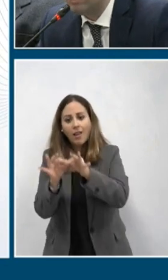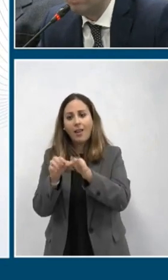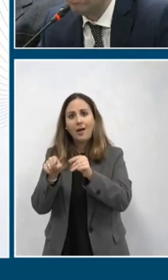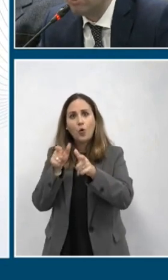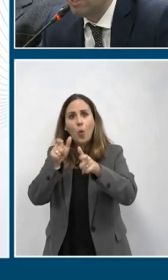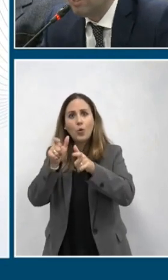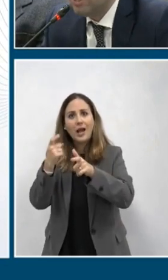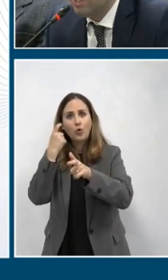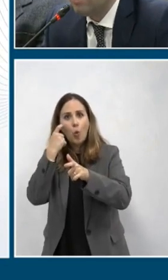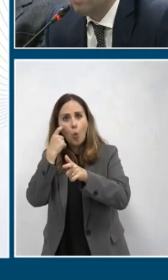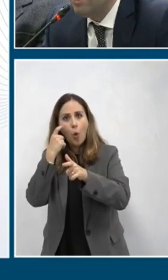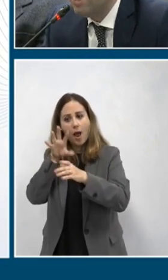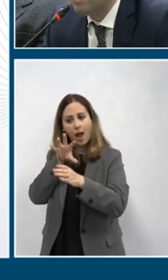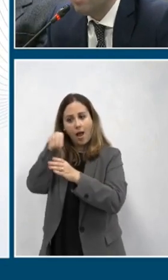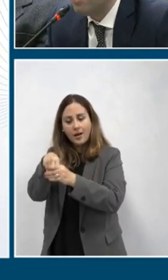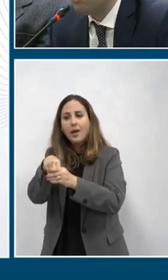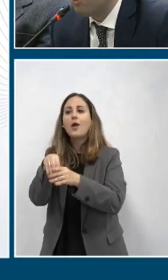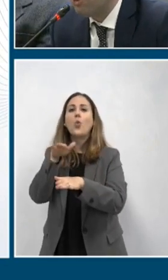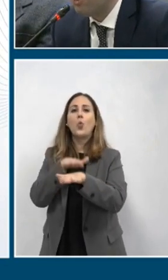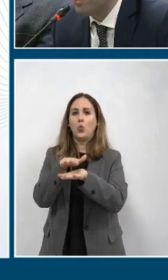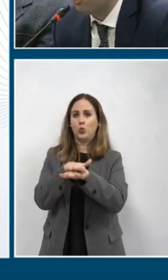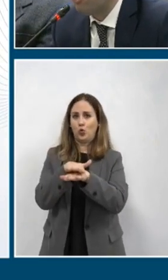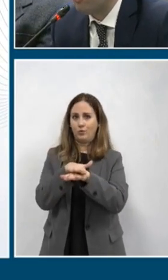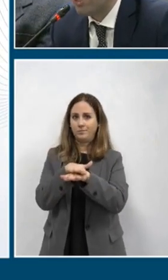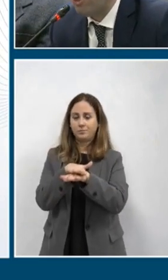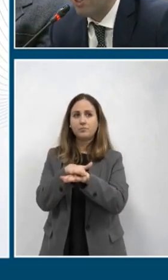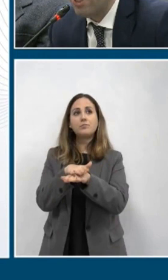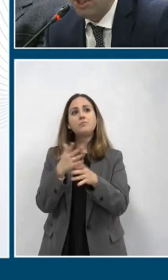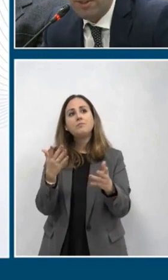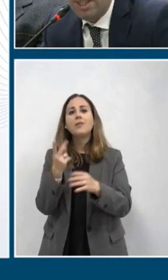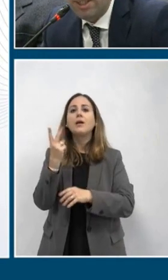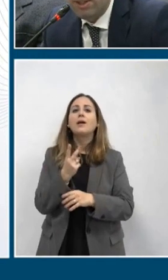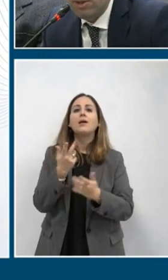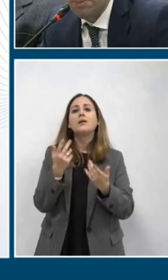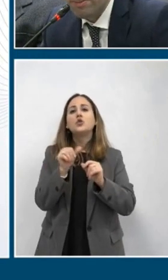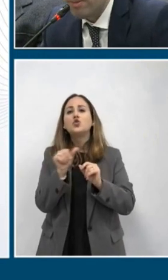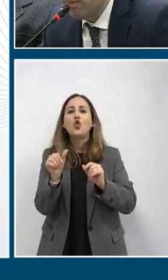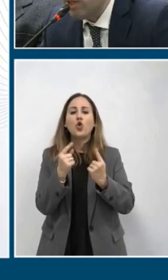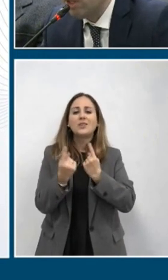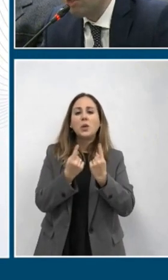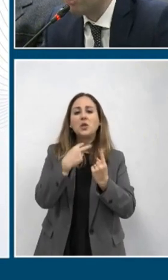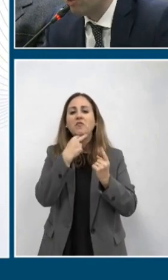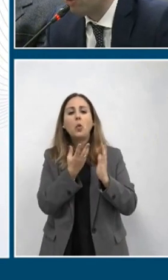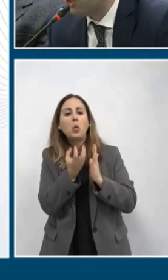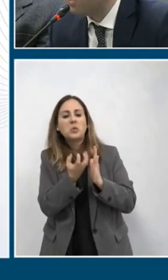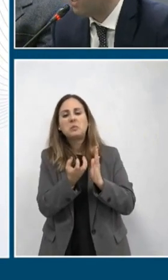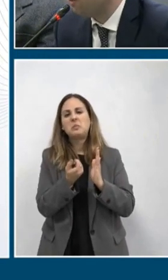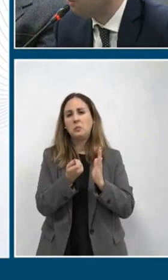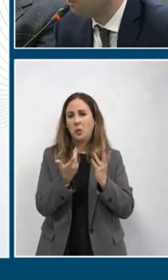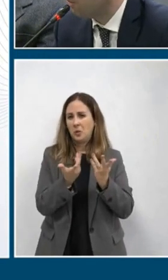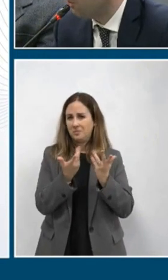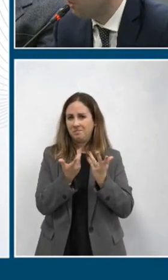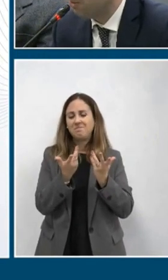oculare e l'utilizzo idee senza esecuzione sono poca cosa si diceva all'inizio noi ci siamo